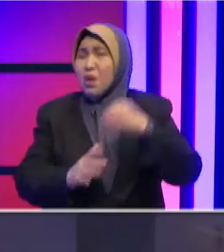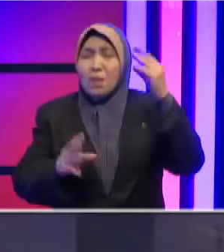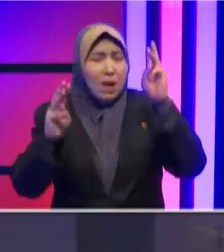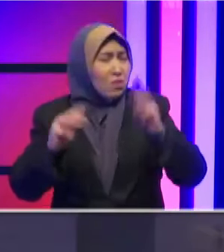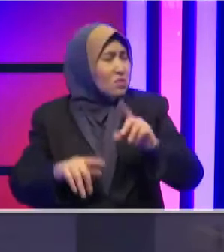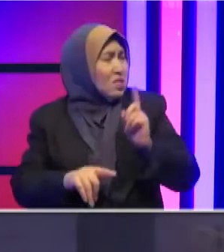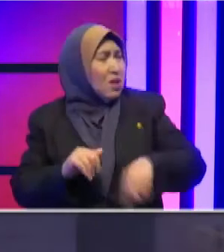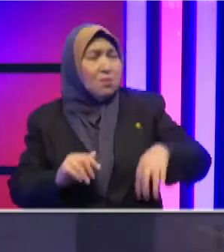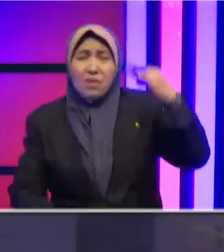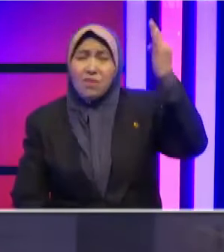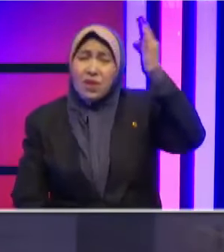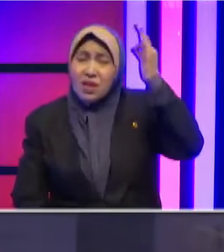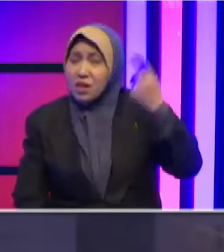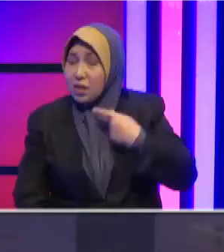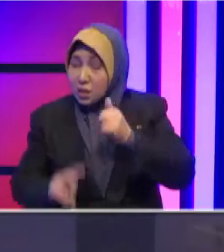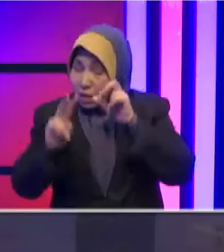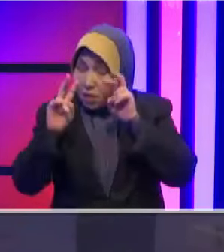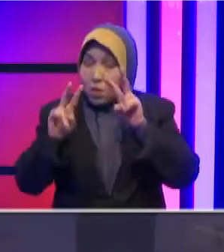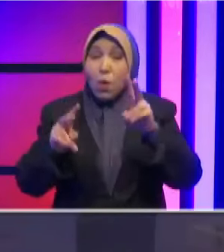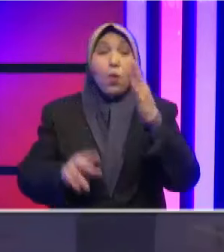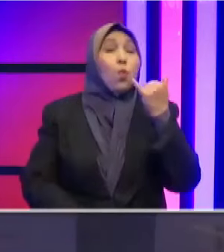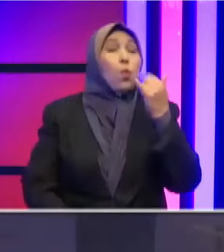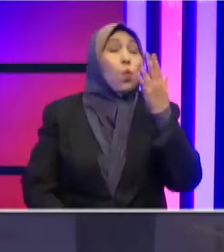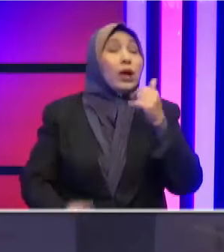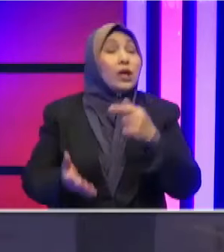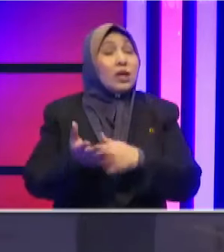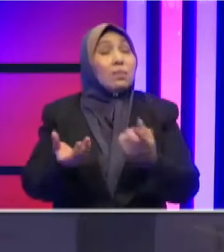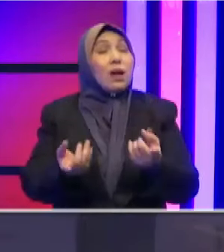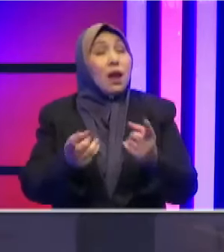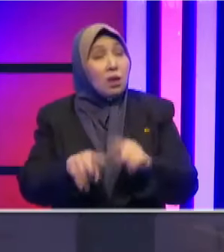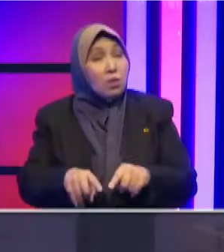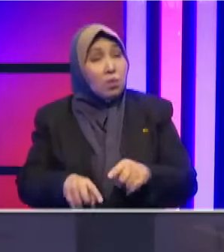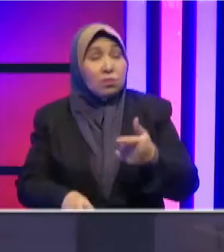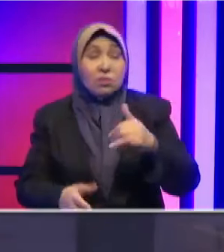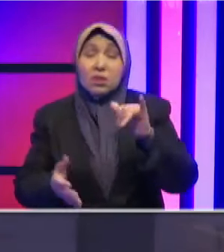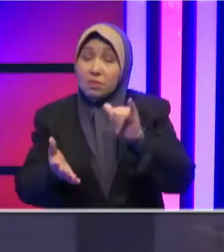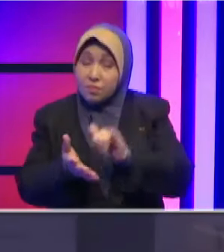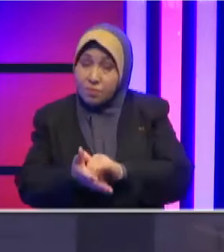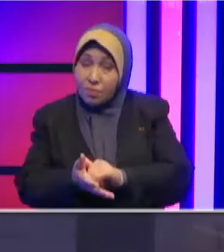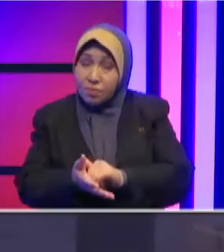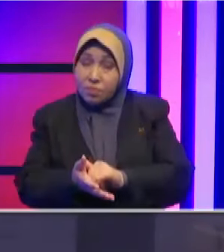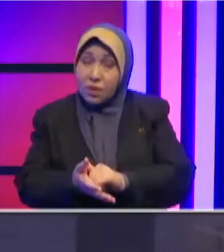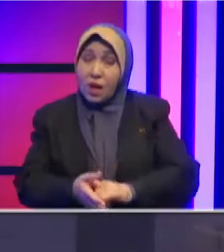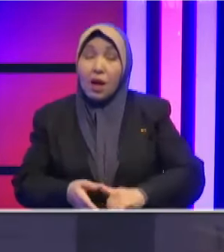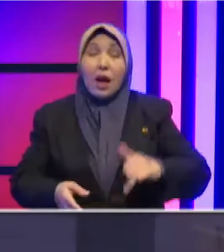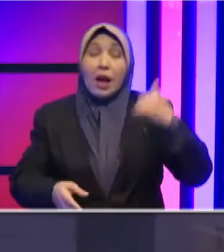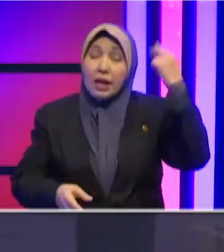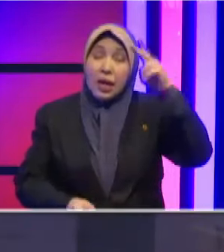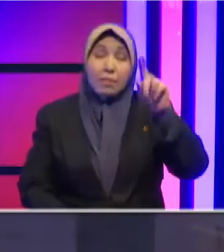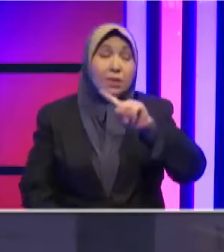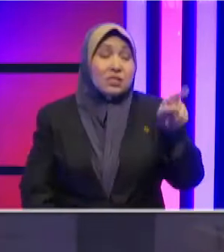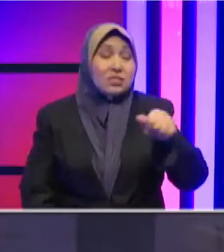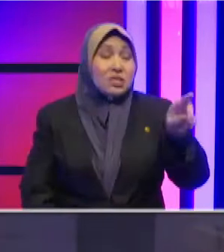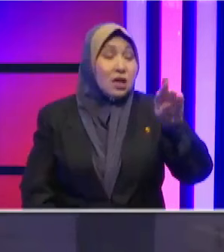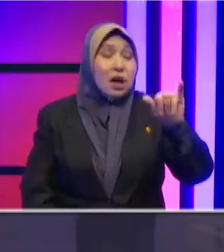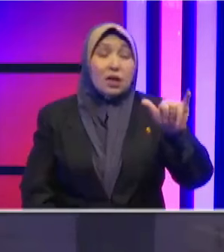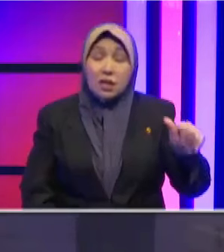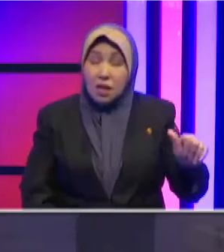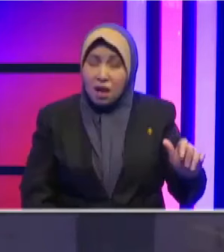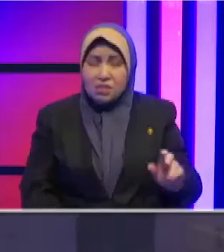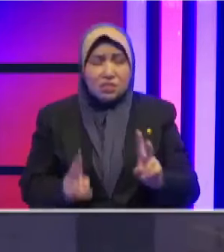Kenapa kita perhatikan Kenapa ini berlaku bahwasanya Nabi Zakaria Alaihissalam